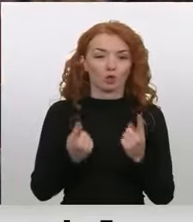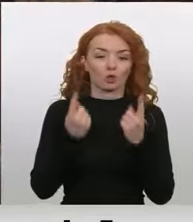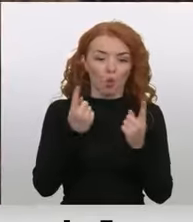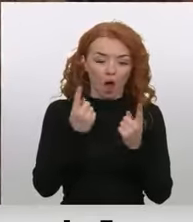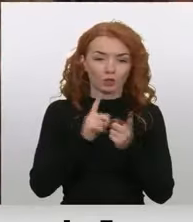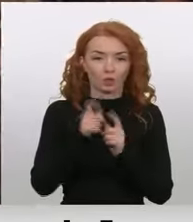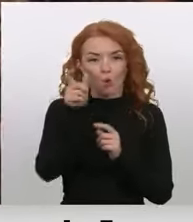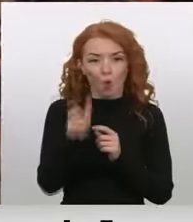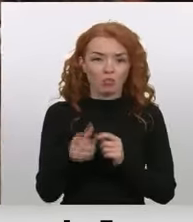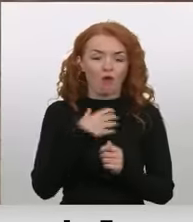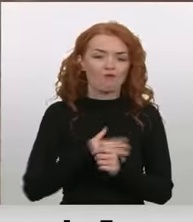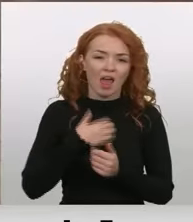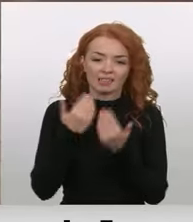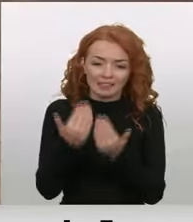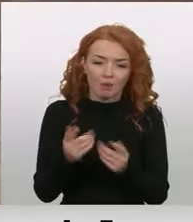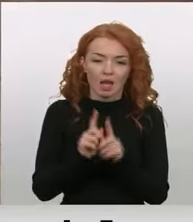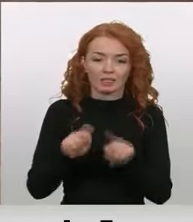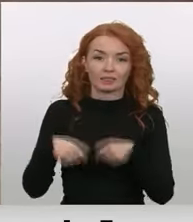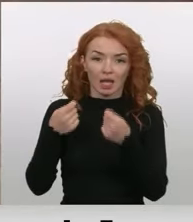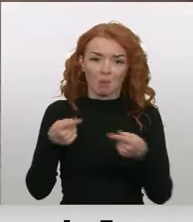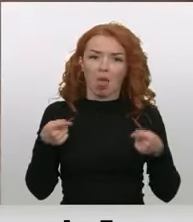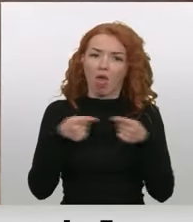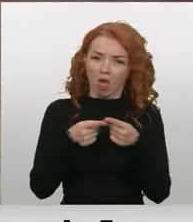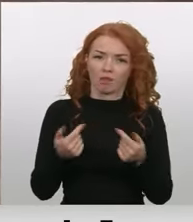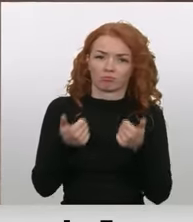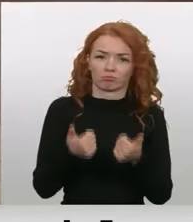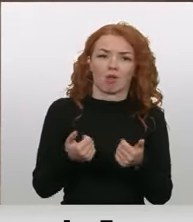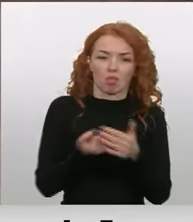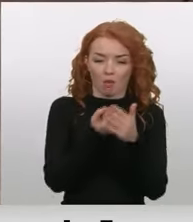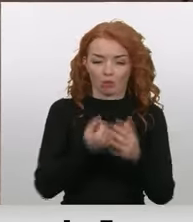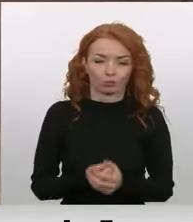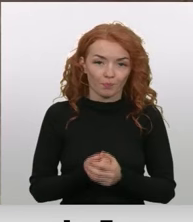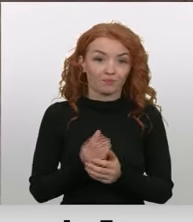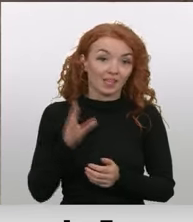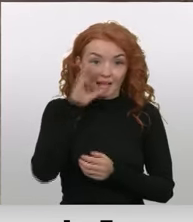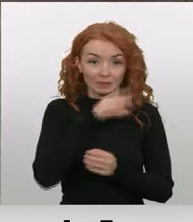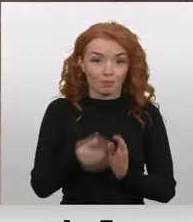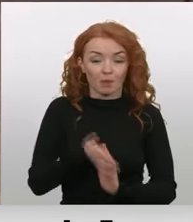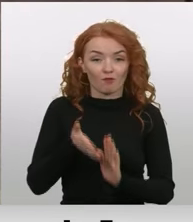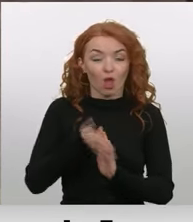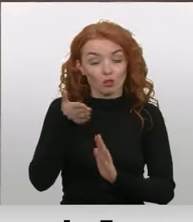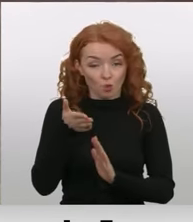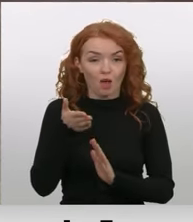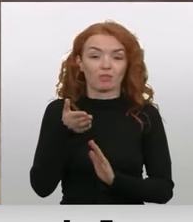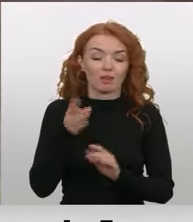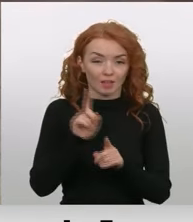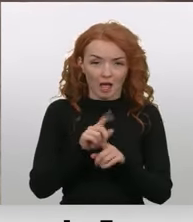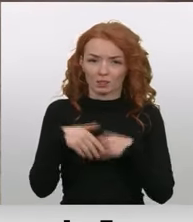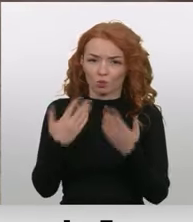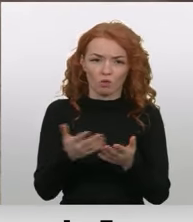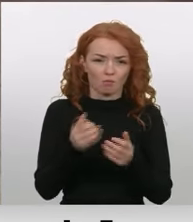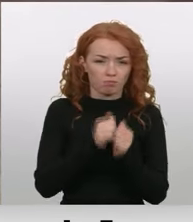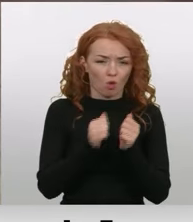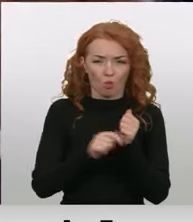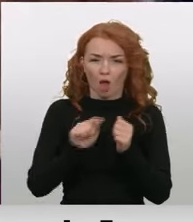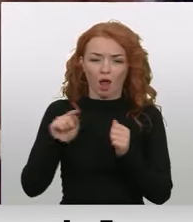diasporas skolotāju vajadzības un sniegt mērķtiecīgāku atbalstu. Iespējas pilnveidoties skolotājiem tiek sniegtas regulāri.